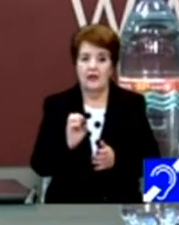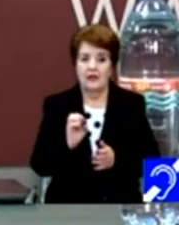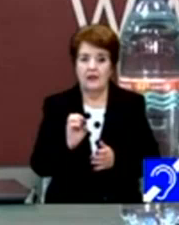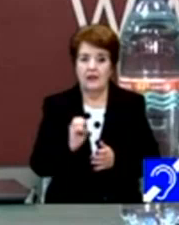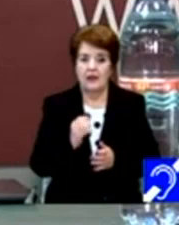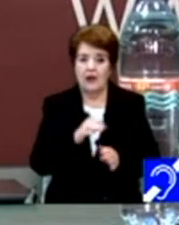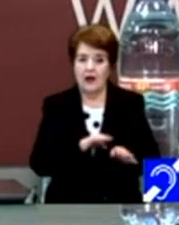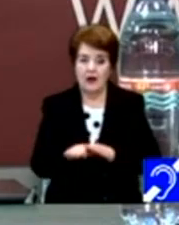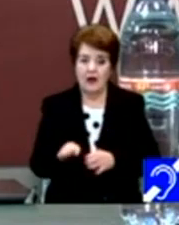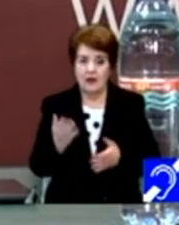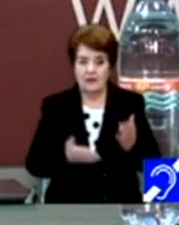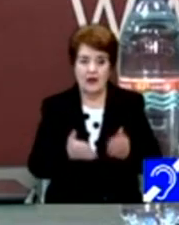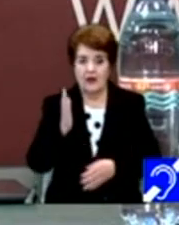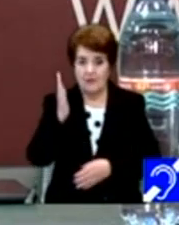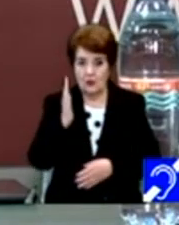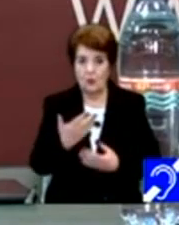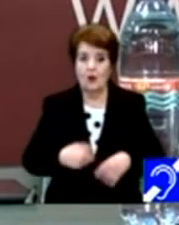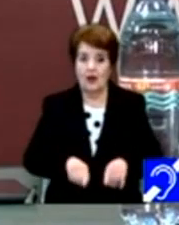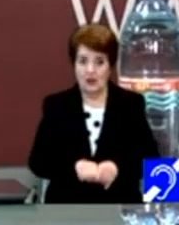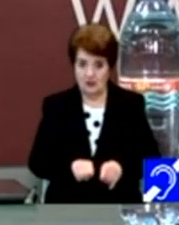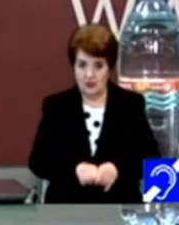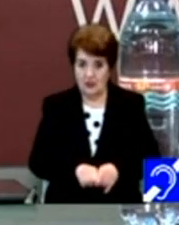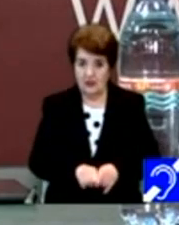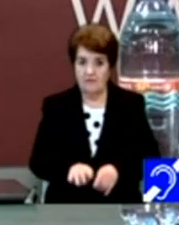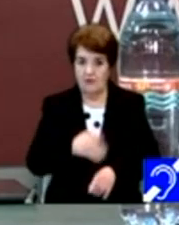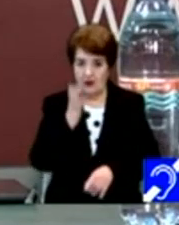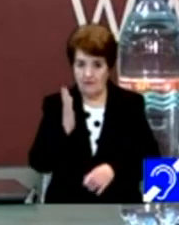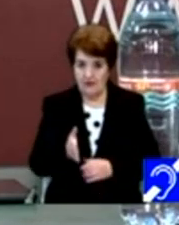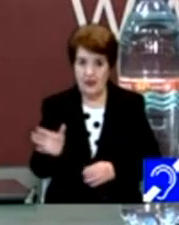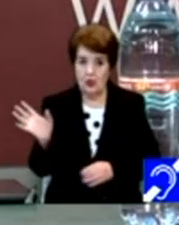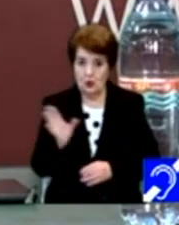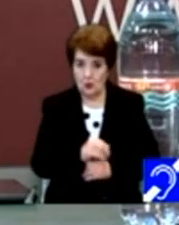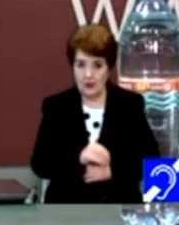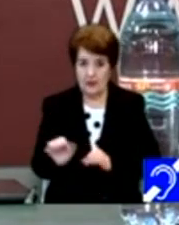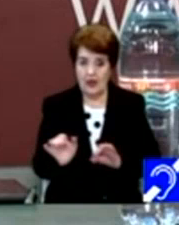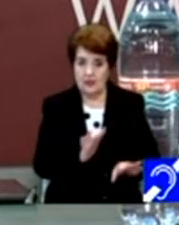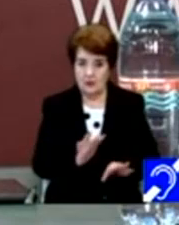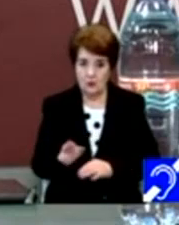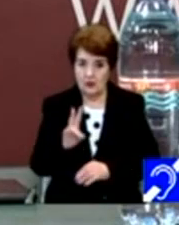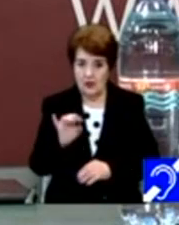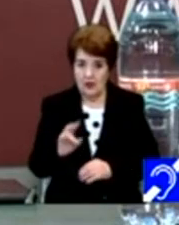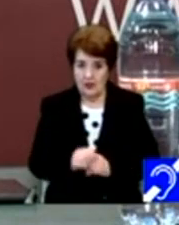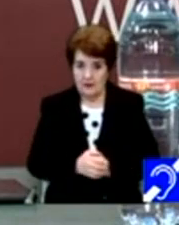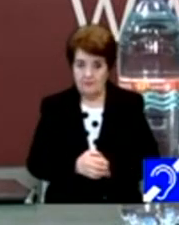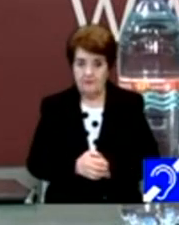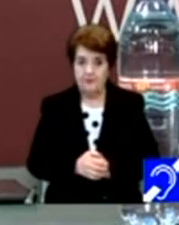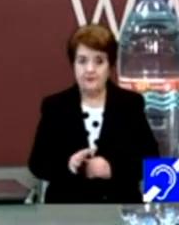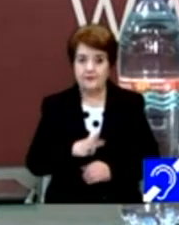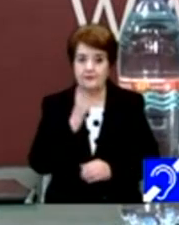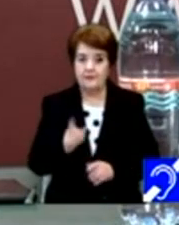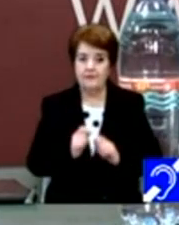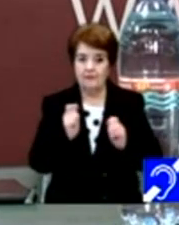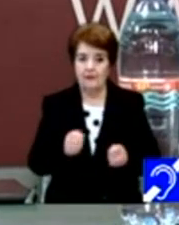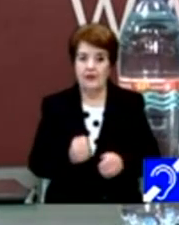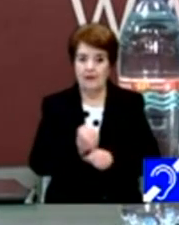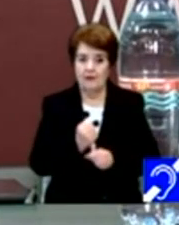că dacă pe viitor se vor întâmpla asemenea chestiuni, toate acțiunile de extradare să fie făcute în